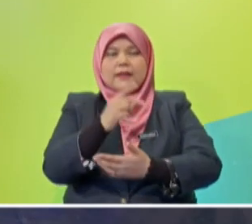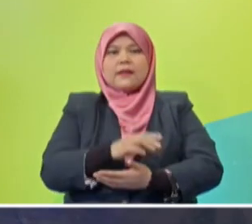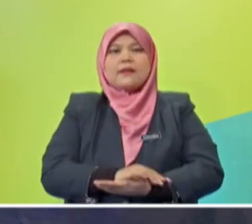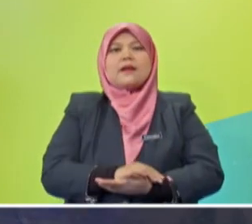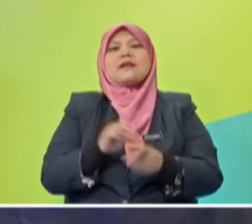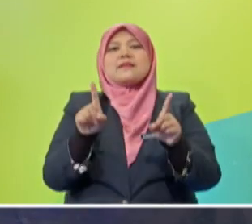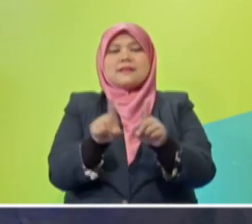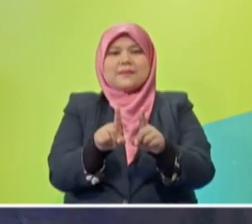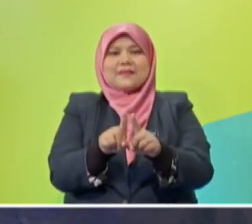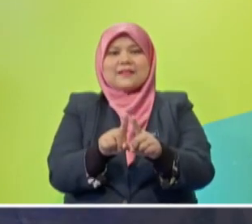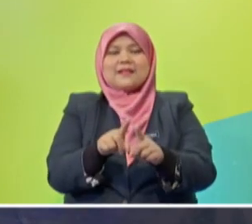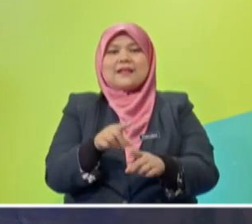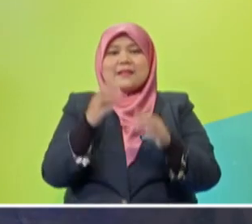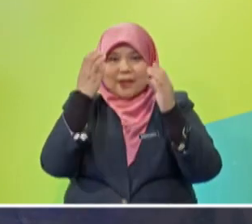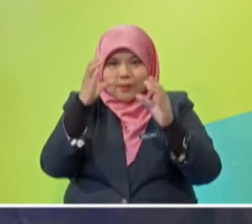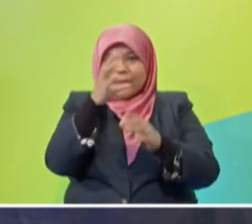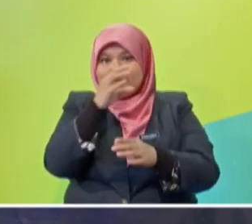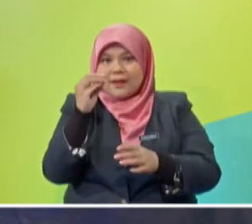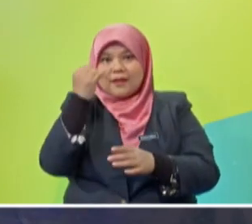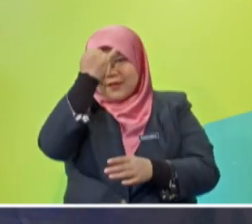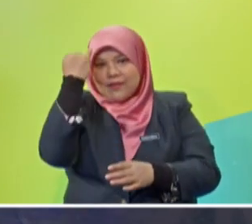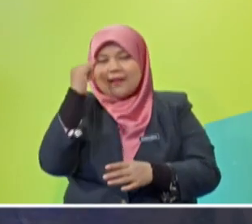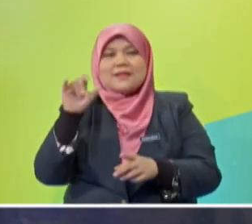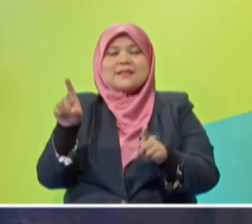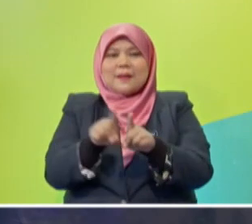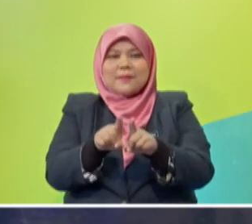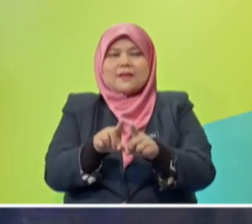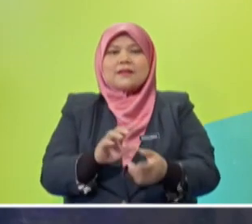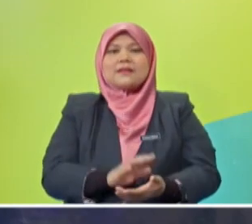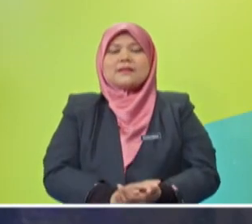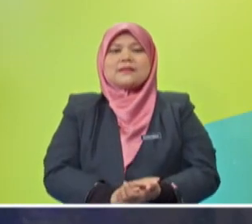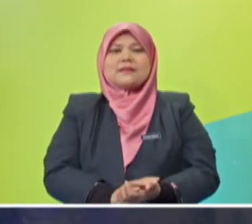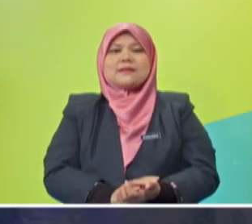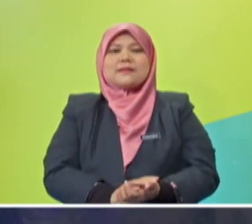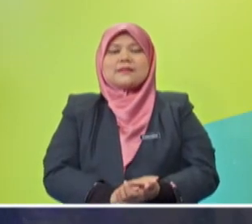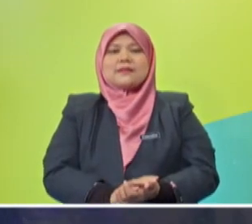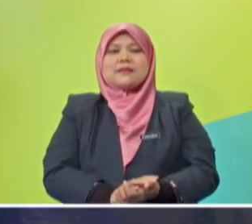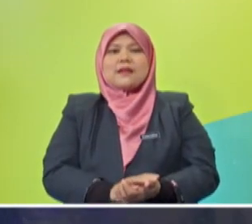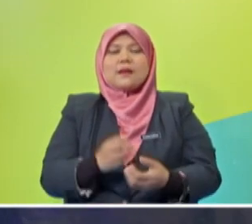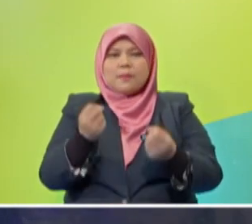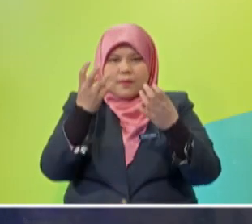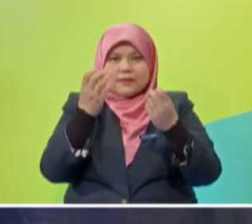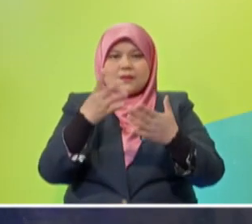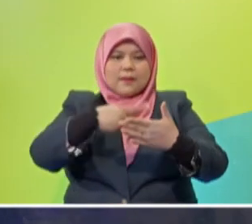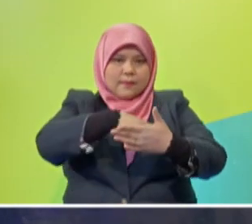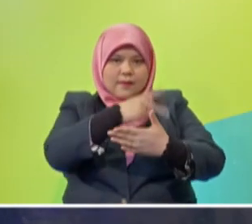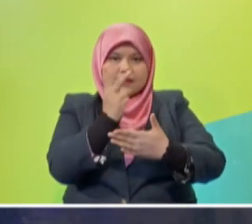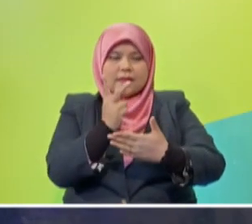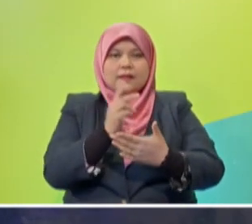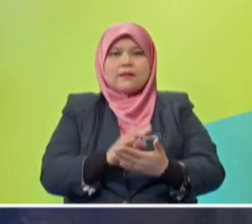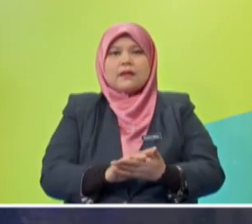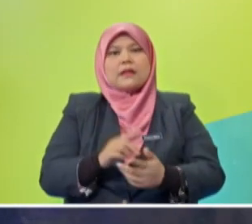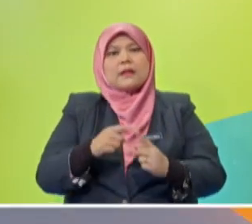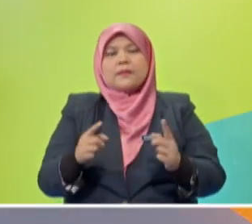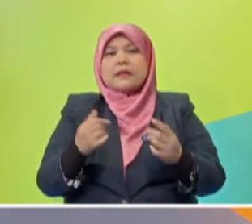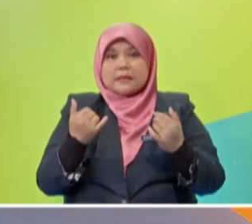Sama, kita tempat yang sama lagi. Jadi bila sebut Jelapang Padi memang kat situ banyak tanaman padi, tapi sekarang bukan di